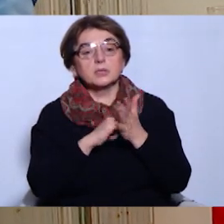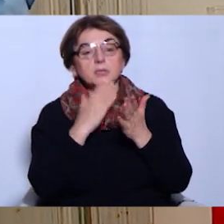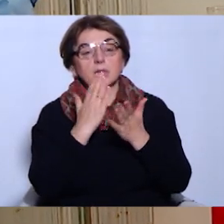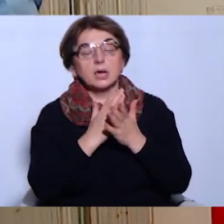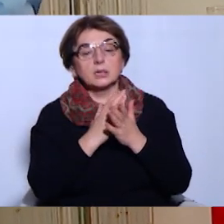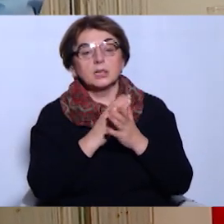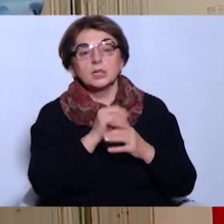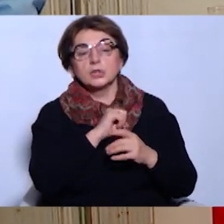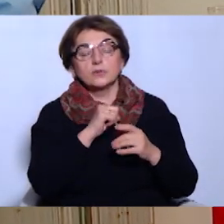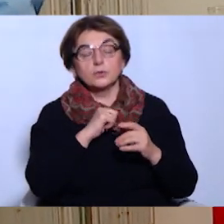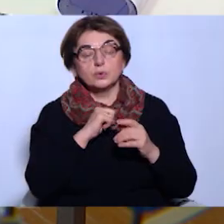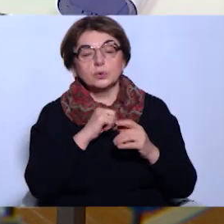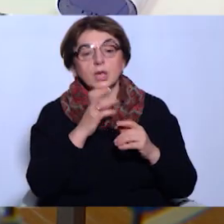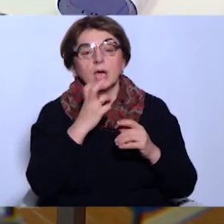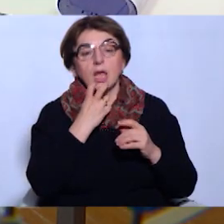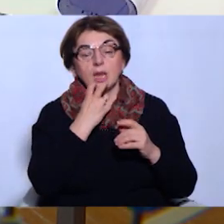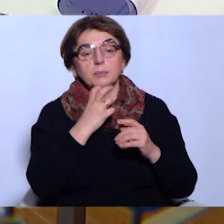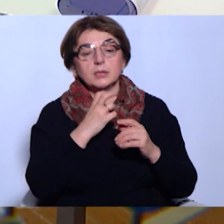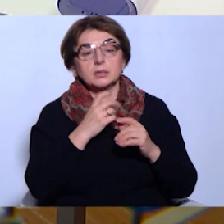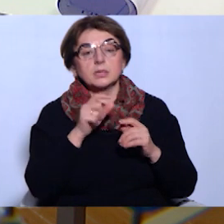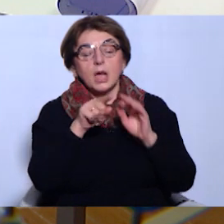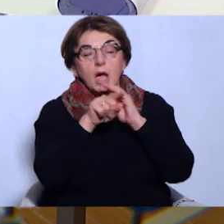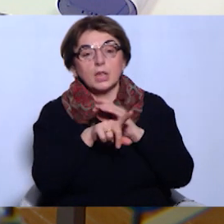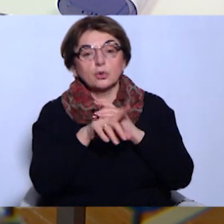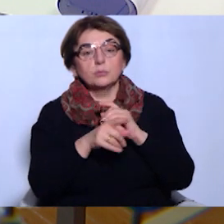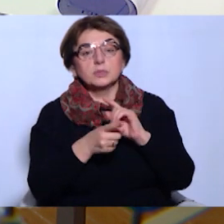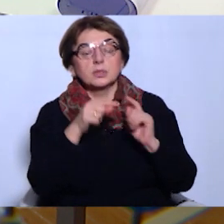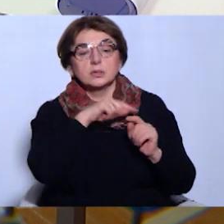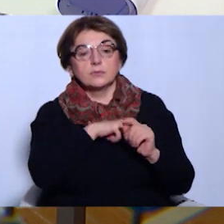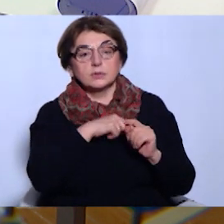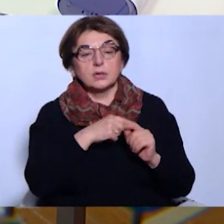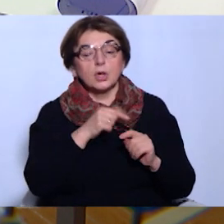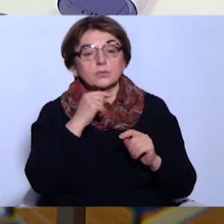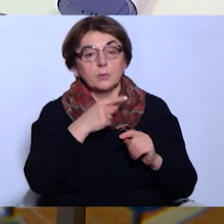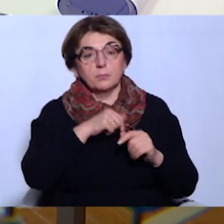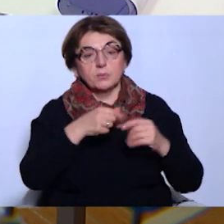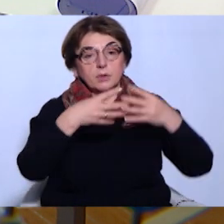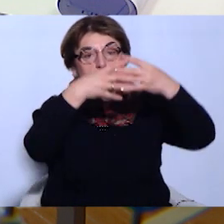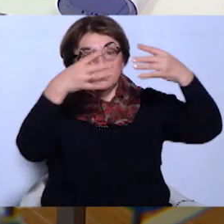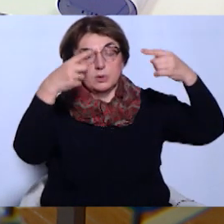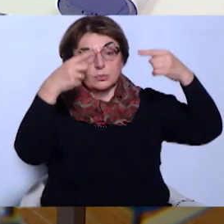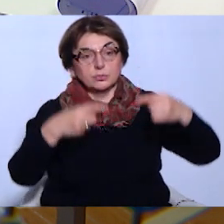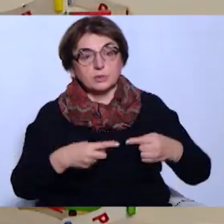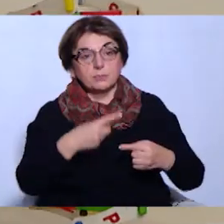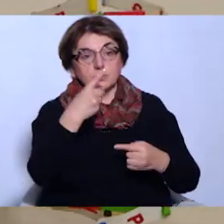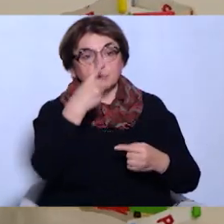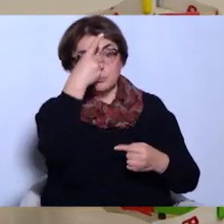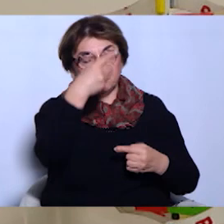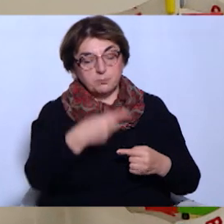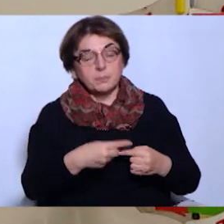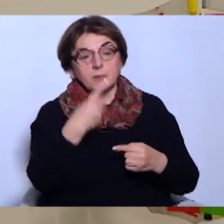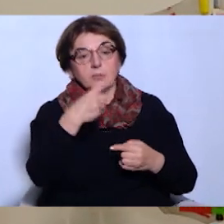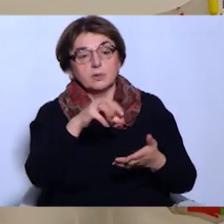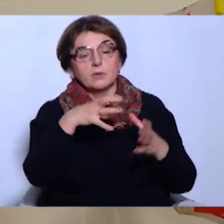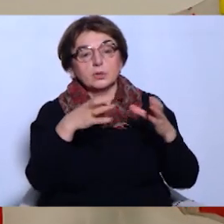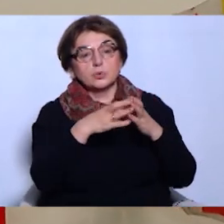იწვევს ელემენტის ატომის თვისების ცვლილებასაც. თუ დავაკვირდებით პერიოდში პირველი ჯგუფის ელემენტებს, აი დავინახავთ,